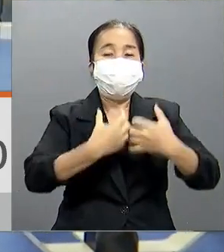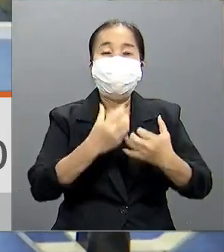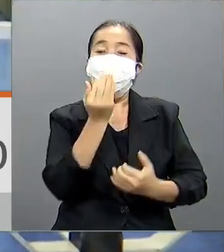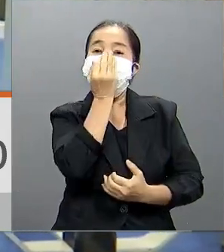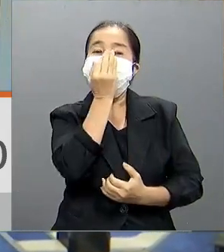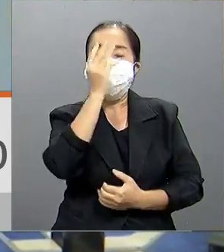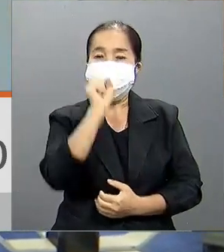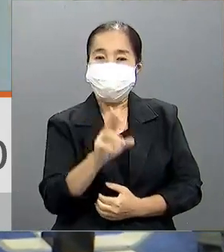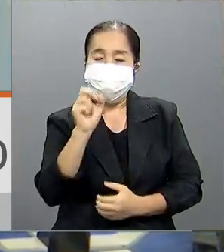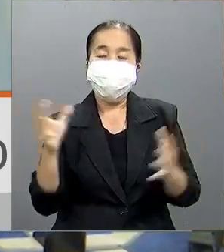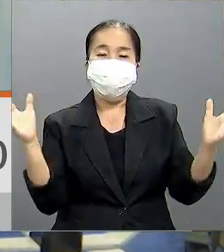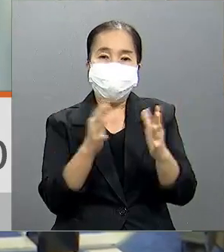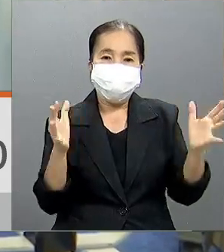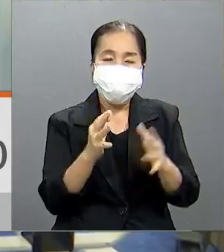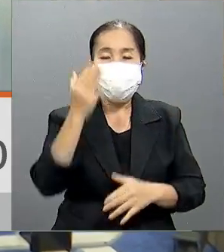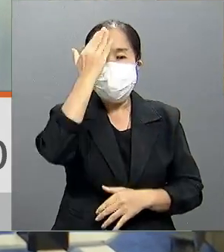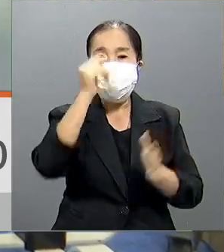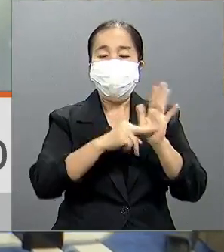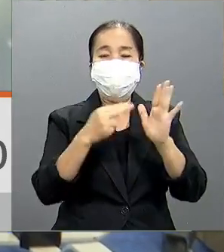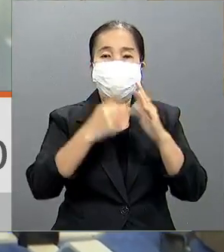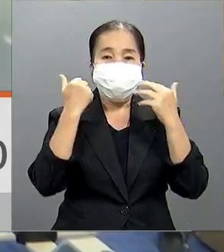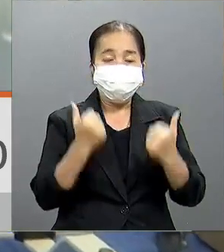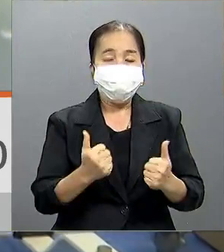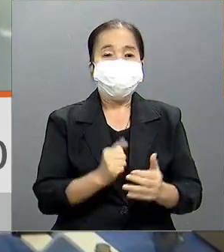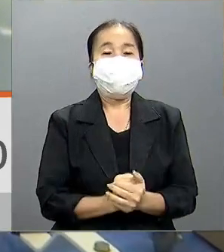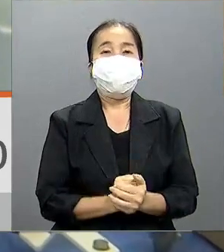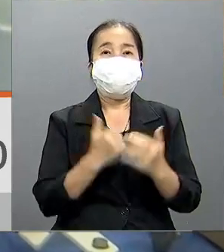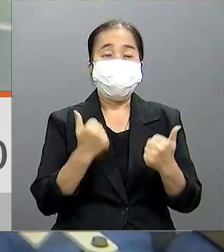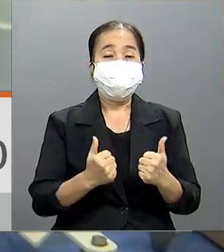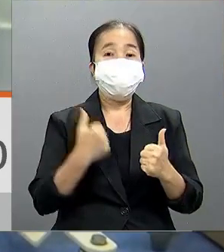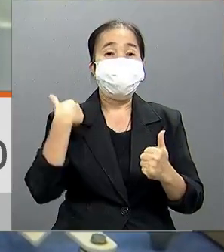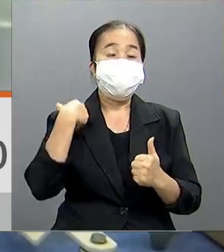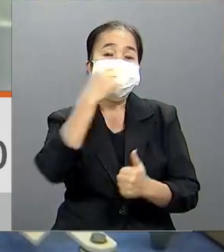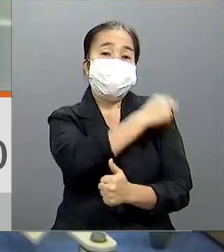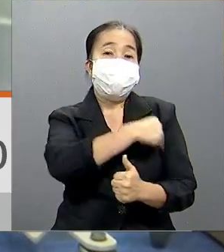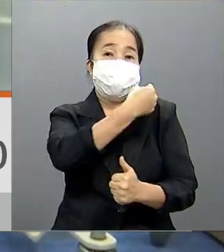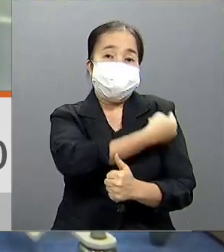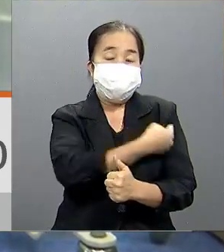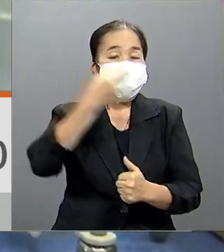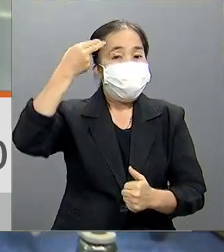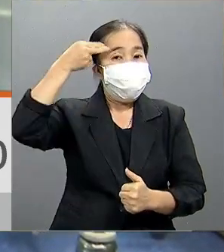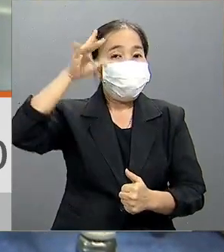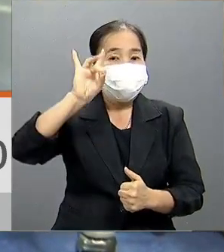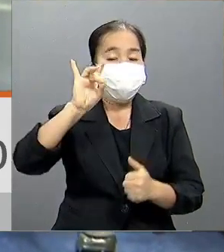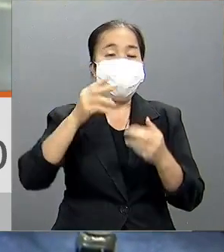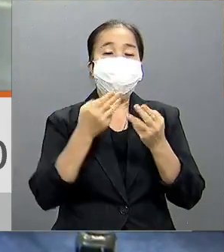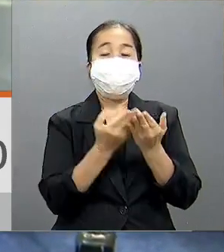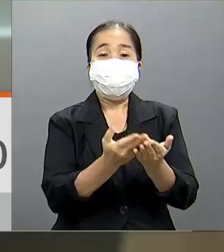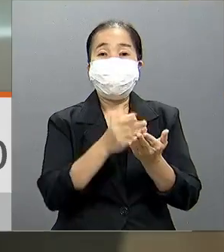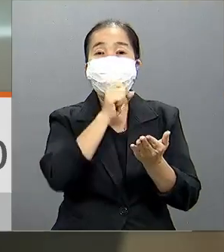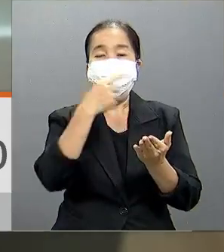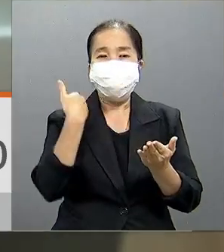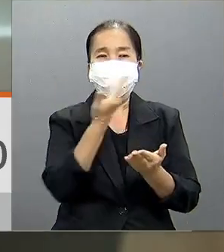เพื่อที่จะรองรับสำนักานซึ่งเบื้องต้นโรงพยาบาลศิริราชได้เปิดขอรับบริจาคจำนวน 60เครื่องมูลค่า